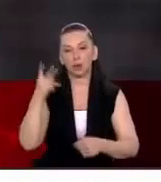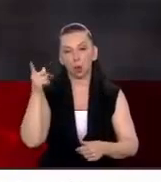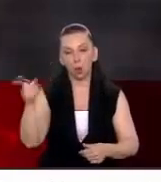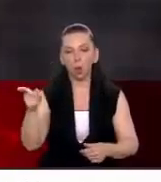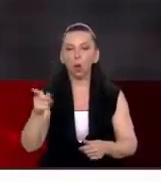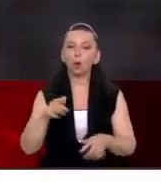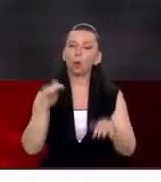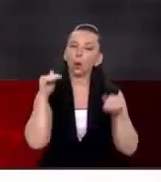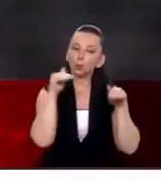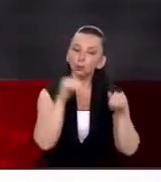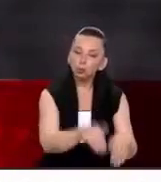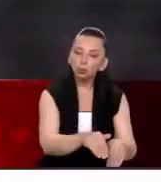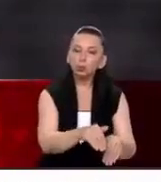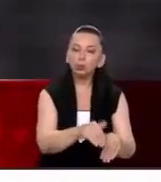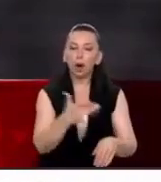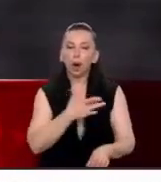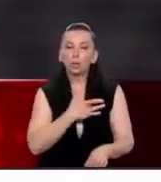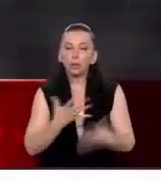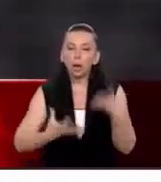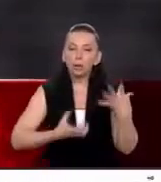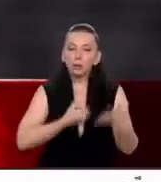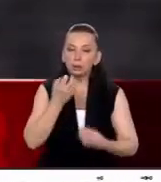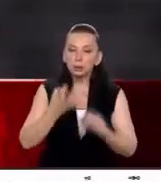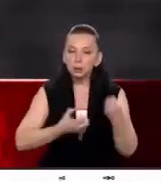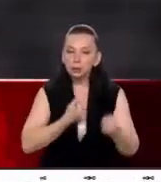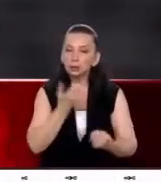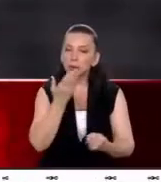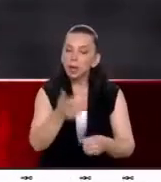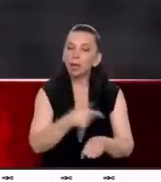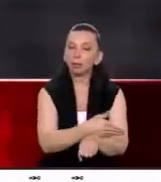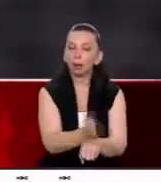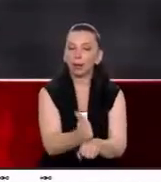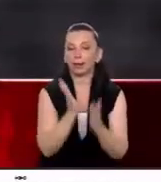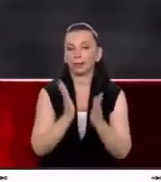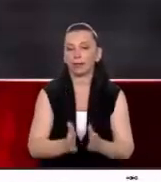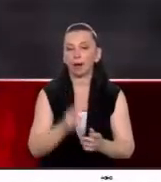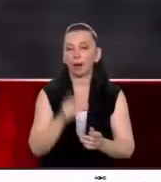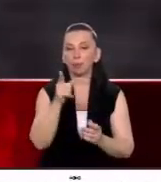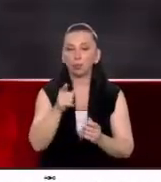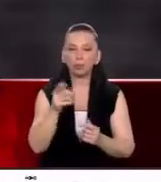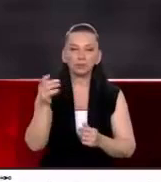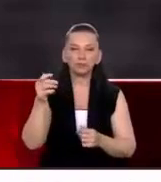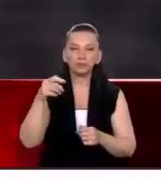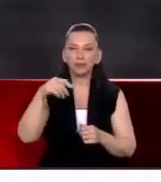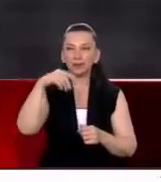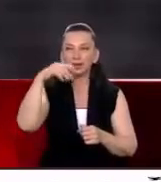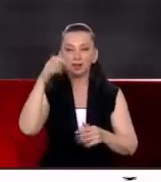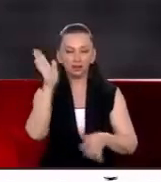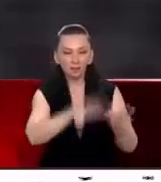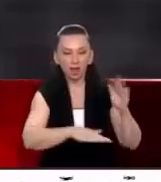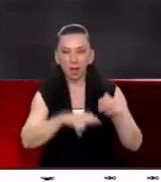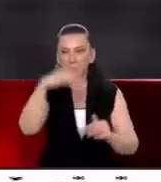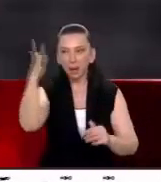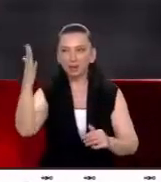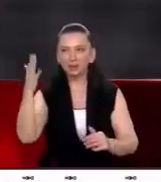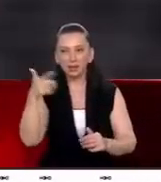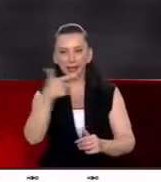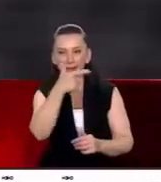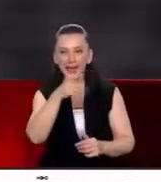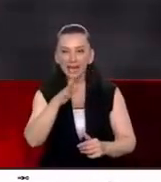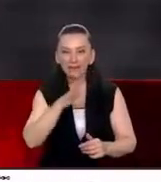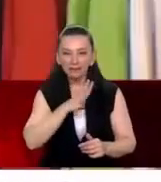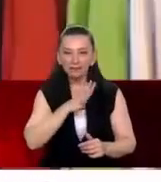Yere düşüyor, acıyla kıvranıyor ama yaşadığı kabus dakikalarca sürüyor. Bu dayağı kaydeden kişi ise talimatı veren